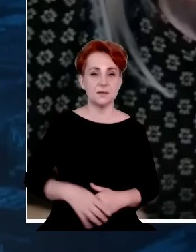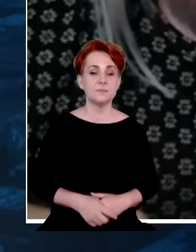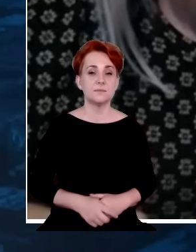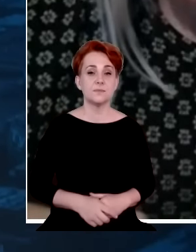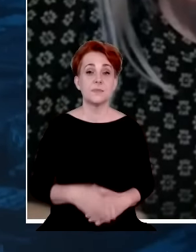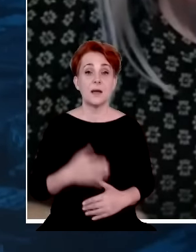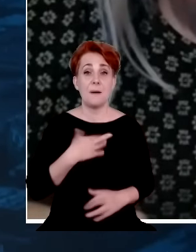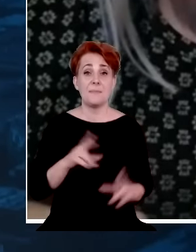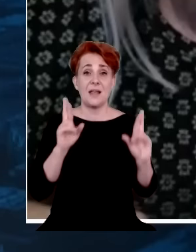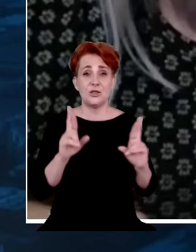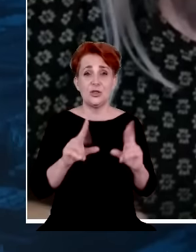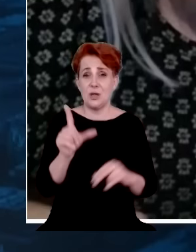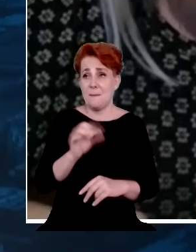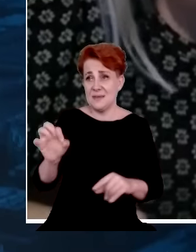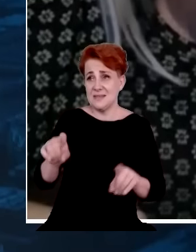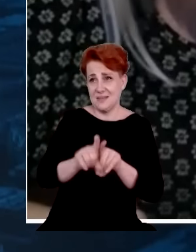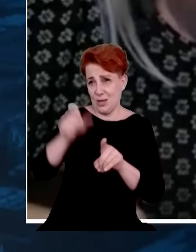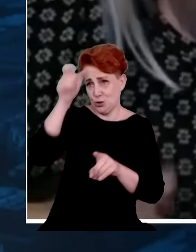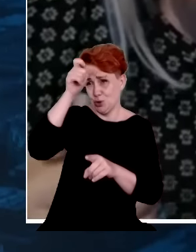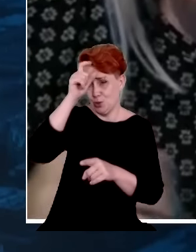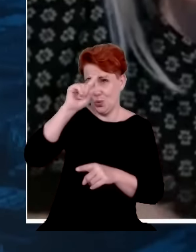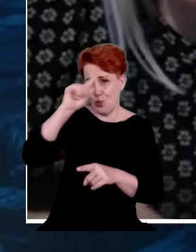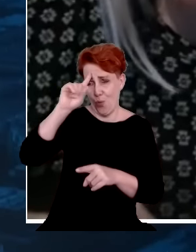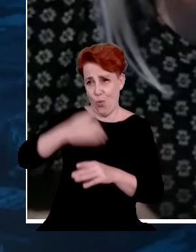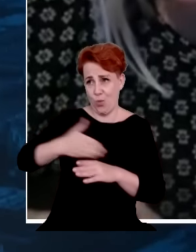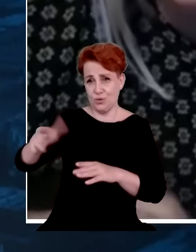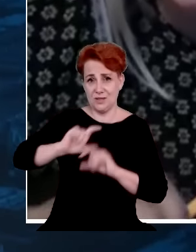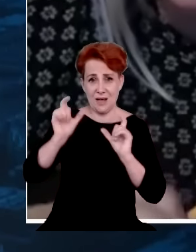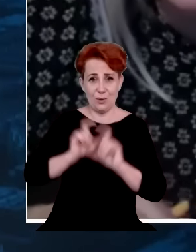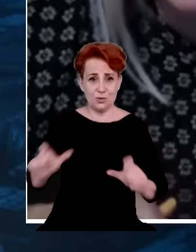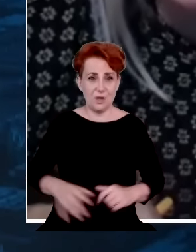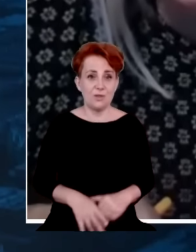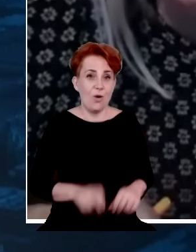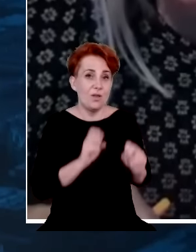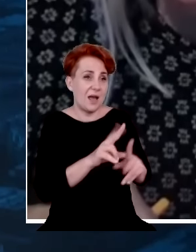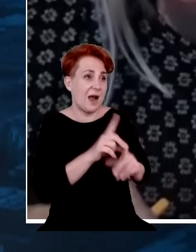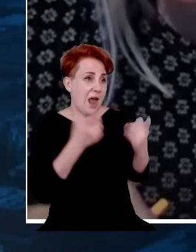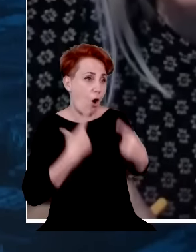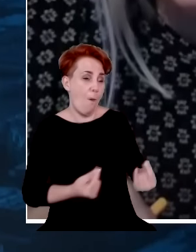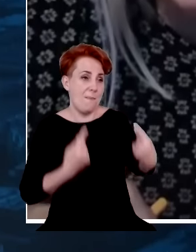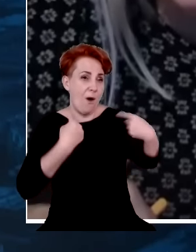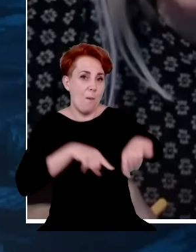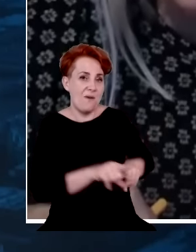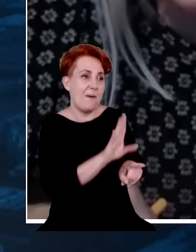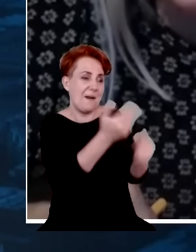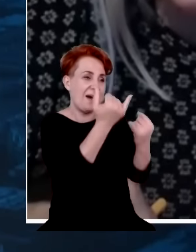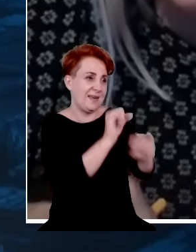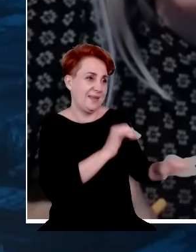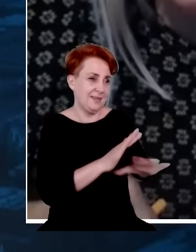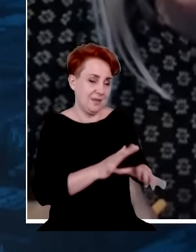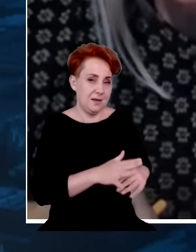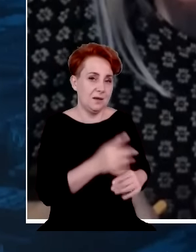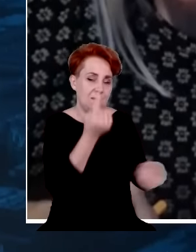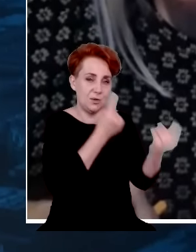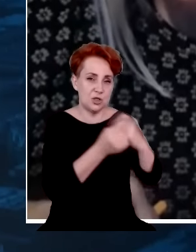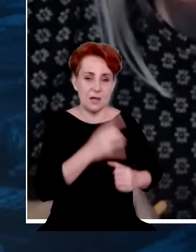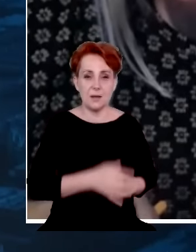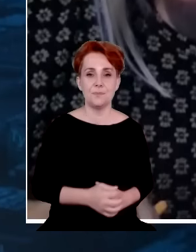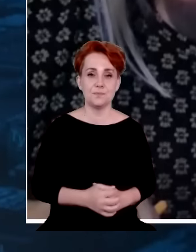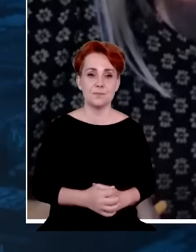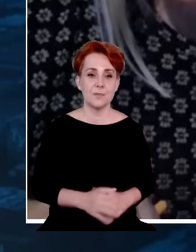że ci z PISu też są ludźmi cały czas tak ale ludzie obywatele no większość obywateli ma inne Zaz odam głos pani